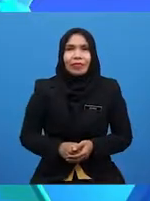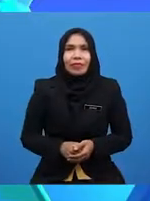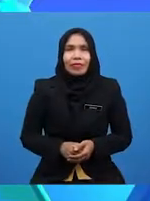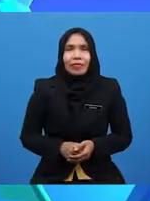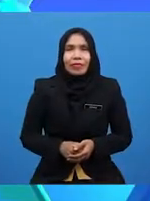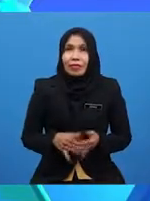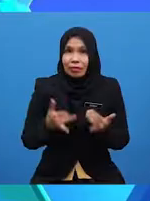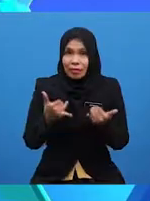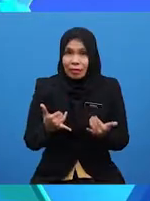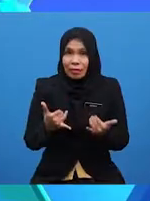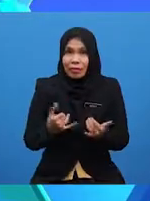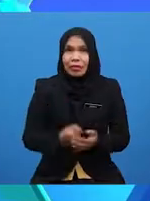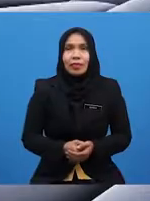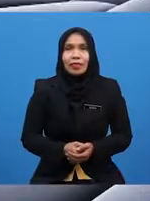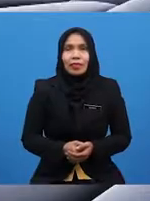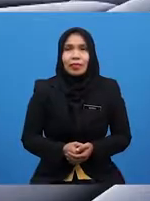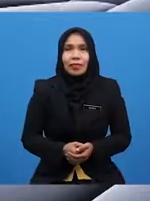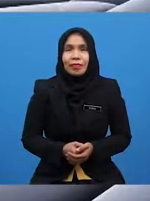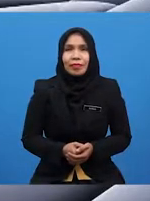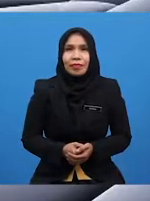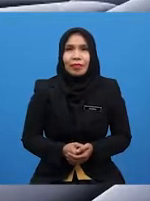Sekarang tiba masa untuk saya menyingsing lengan.